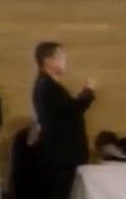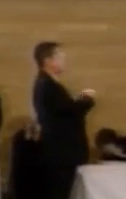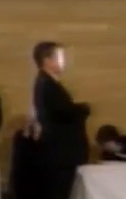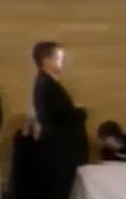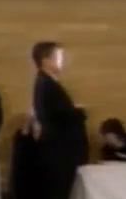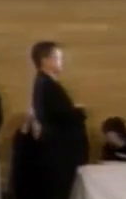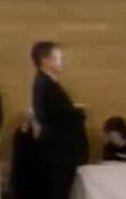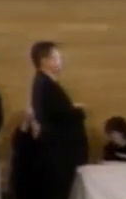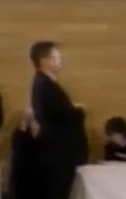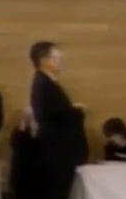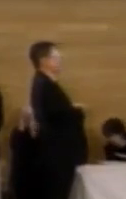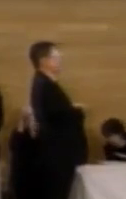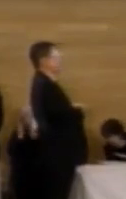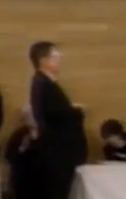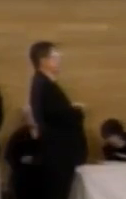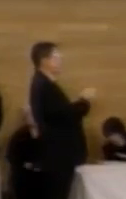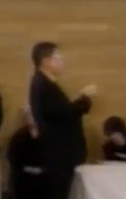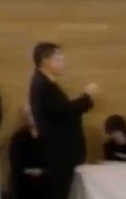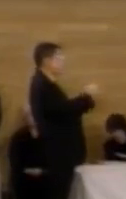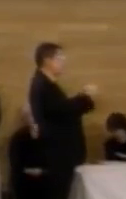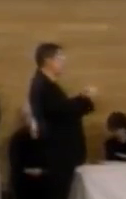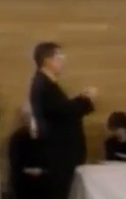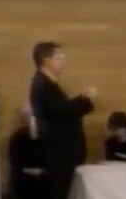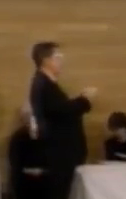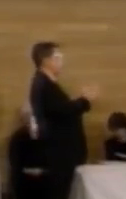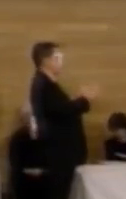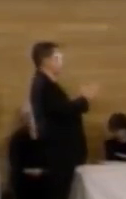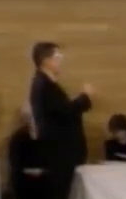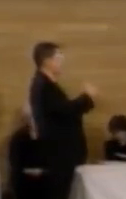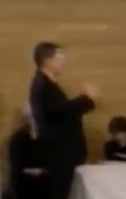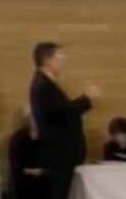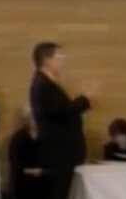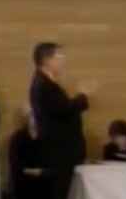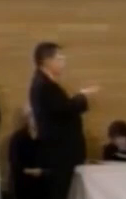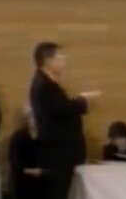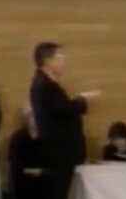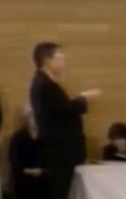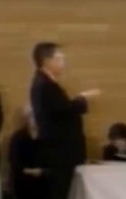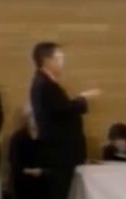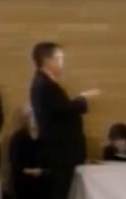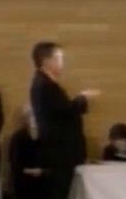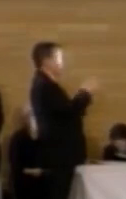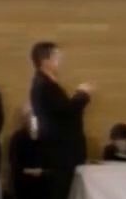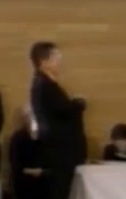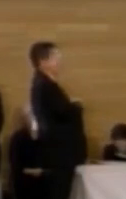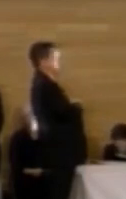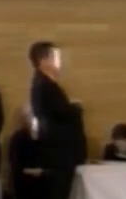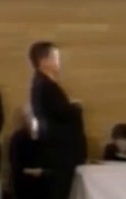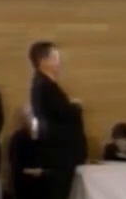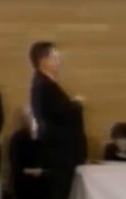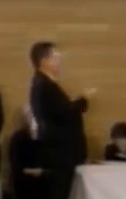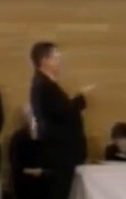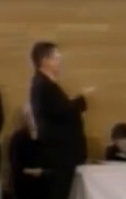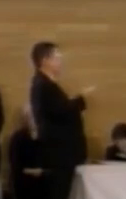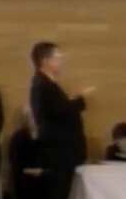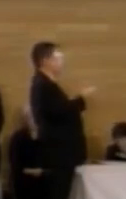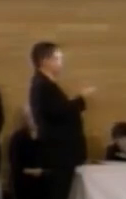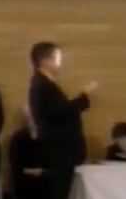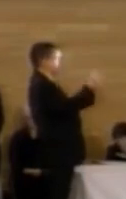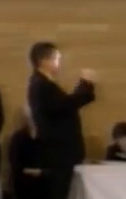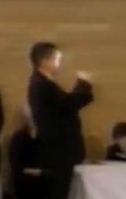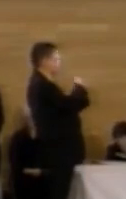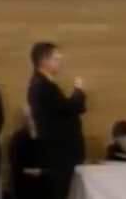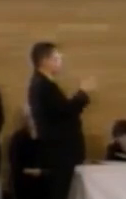多くの尊い命を奪い、本県に未曽有の被害をもたらした東日本大震災津波の発生